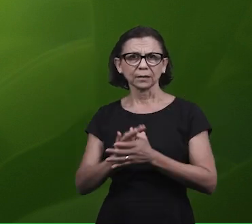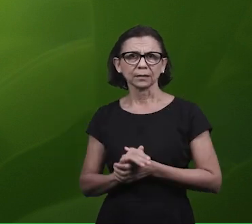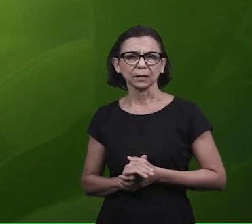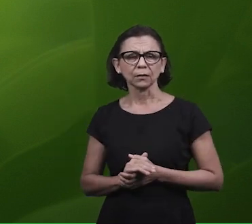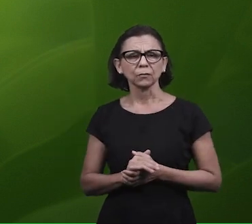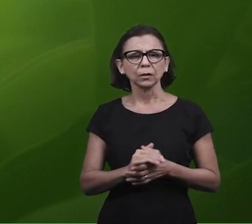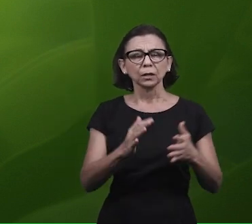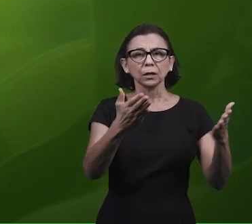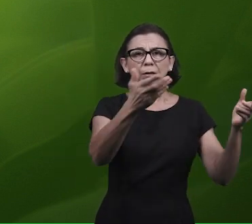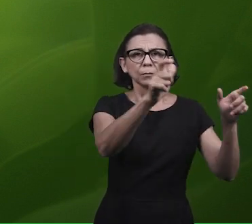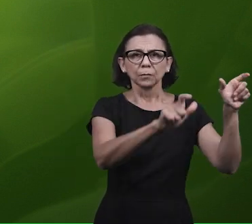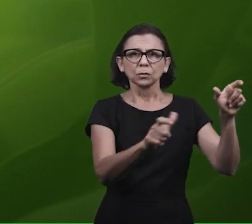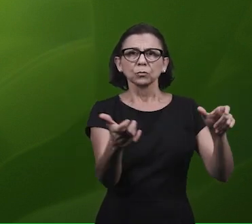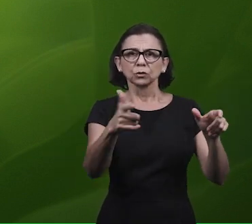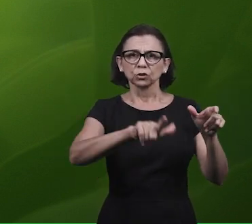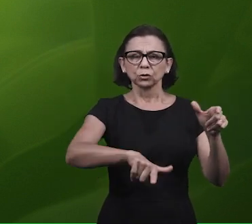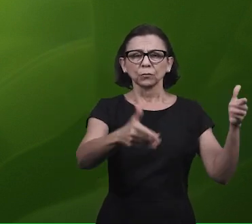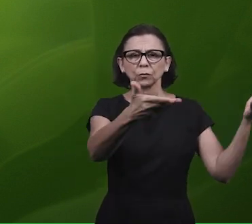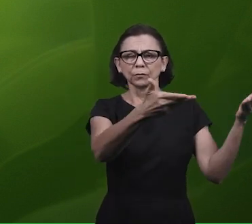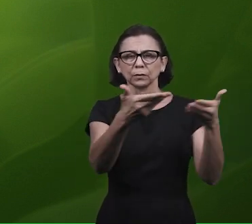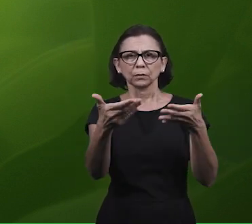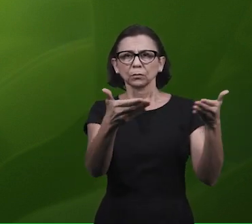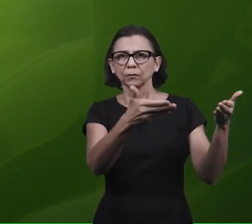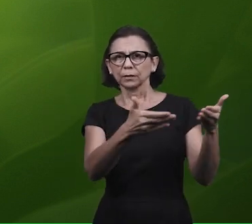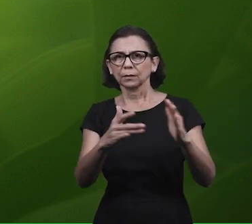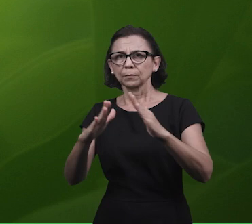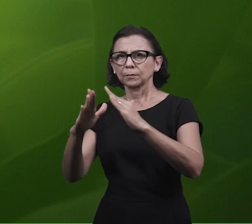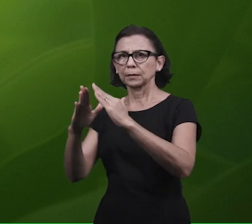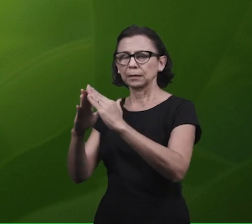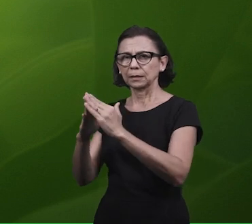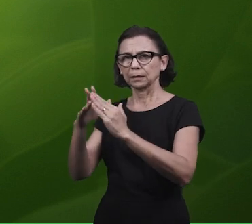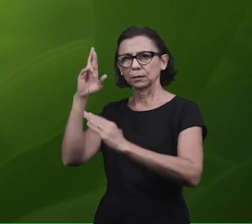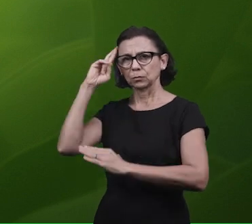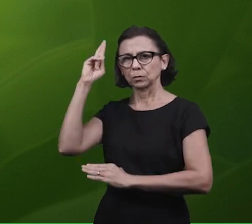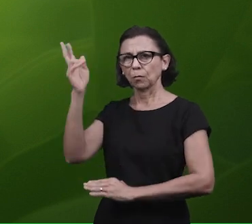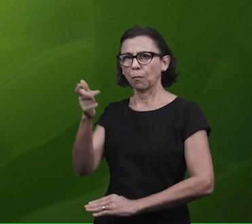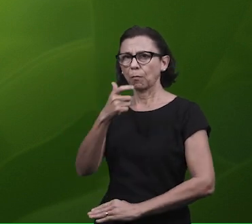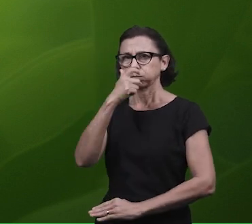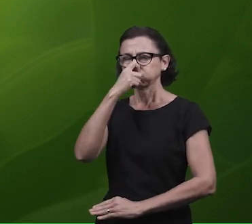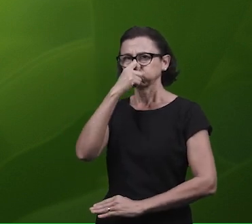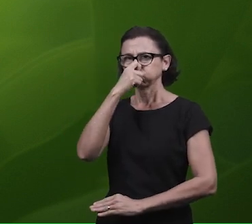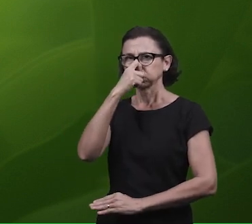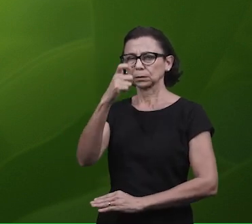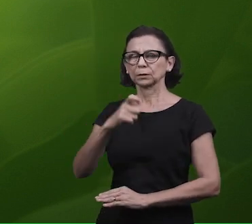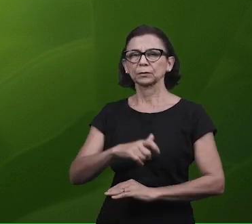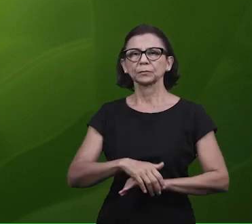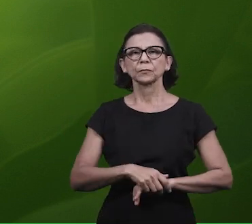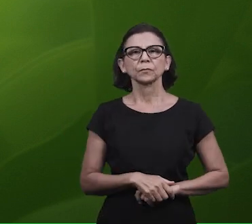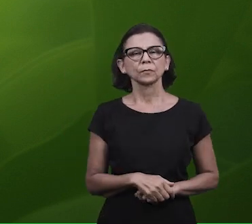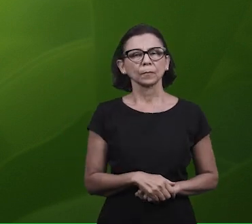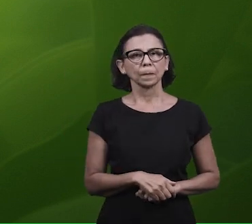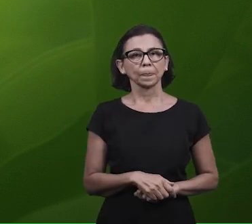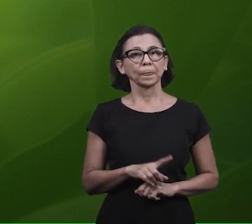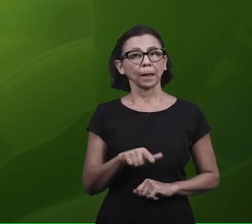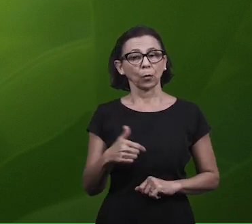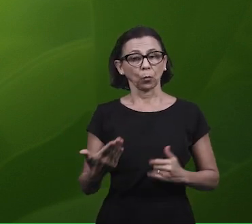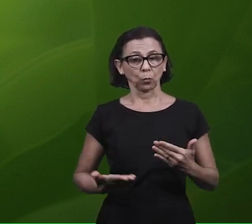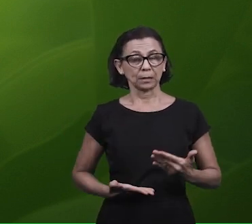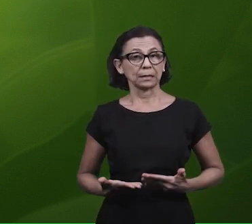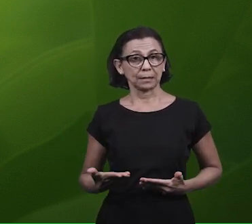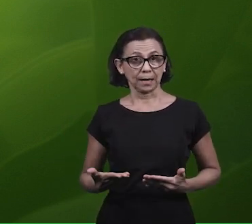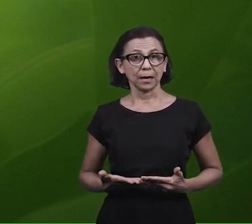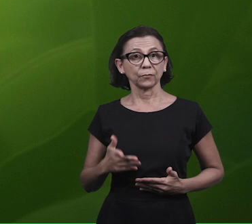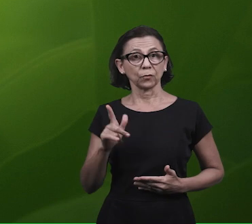processus dans lequel le serviteur cherche d'autres invités afin que la maison de son serviteur se retrouve. Dans cette étude, nous allons